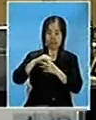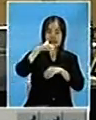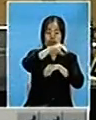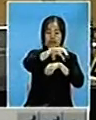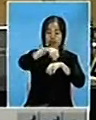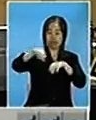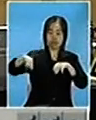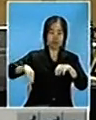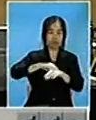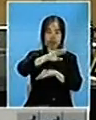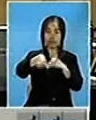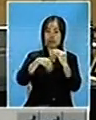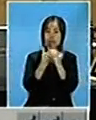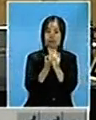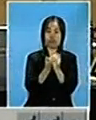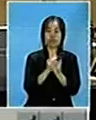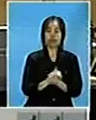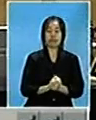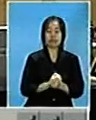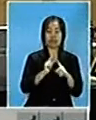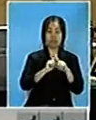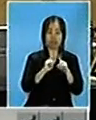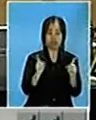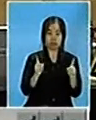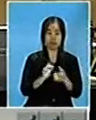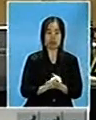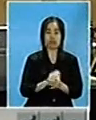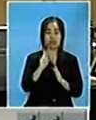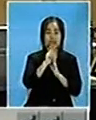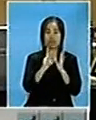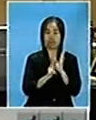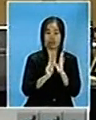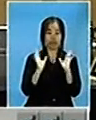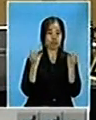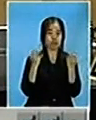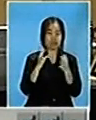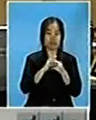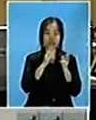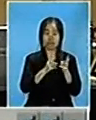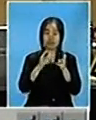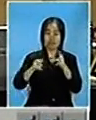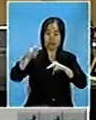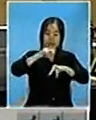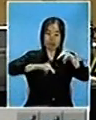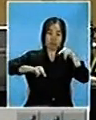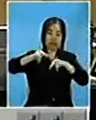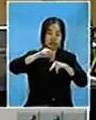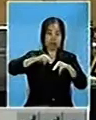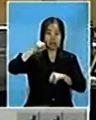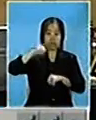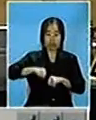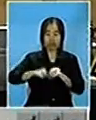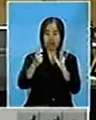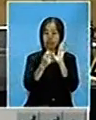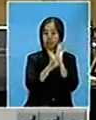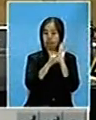รนะครับแต่ไม่มีกฎหมายว่าด้วยวิธีพิจารณาความของศาลรัฐธรรมนูญเนี่ยบัญญัติไว้ว่